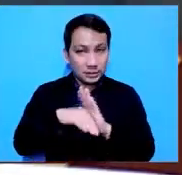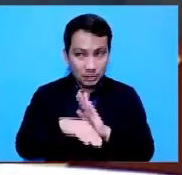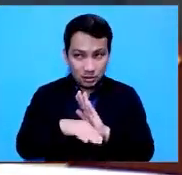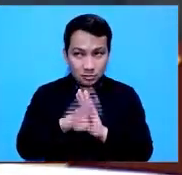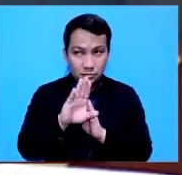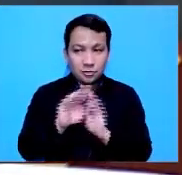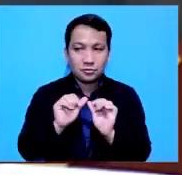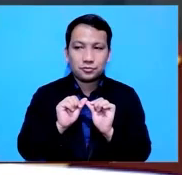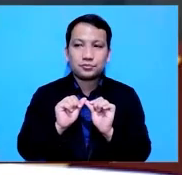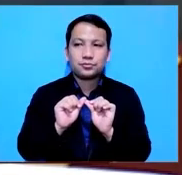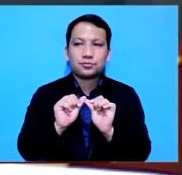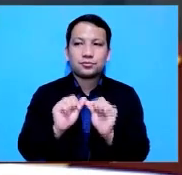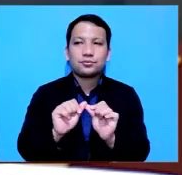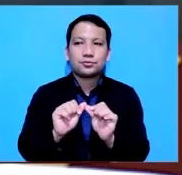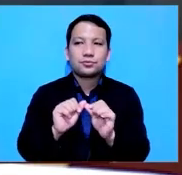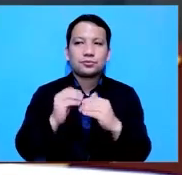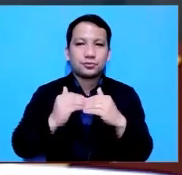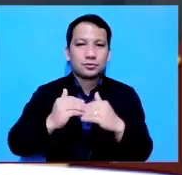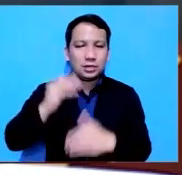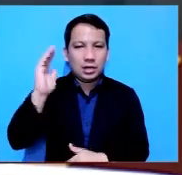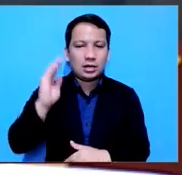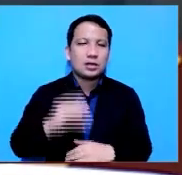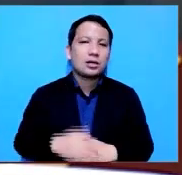to decelerate and will,